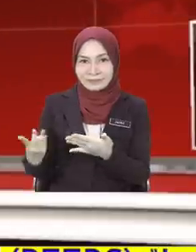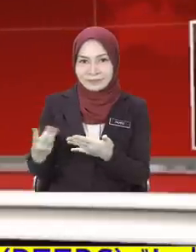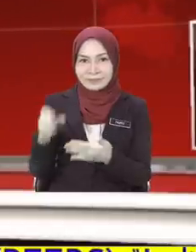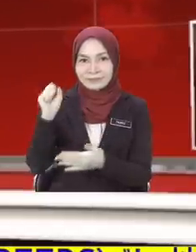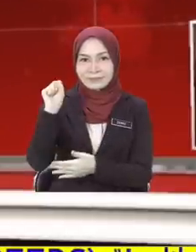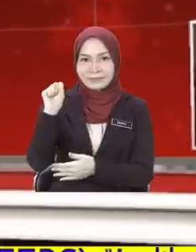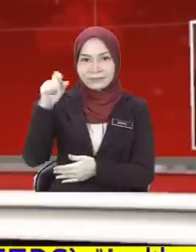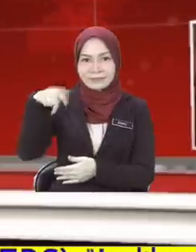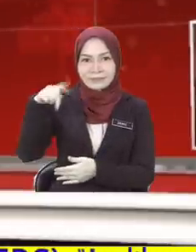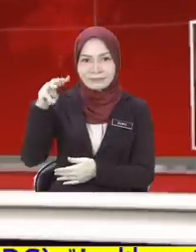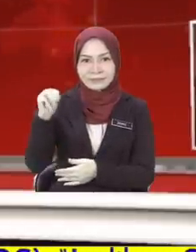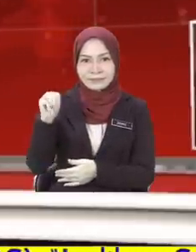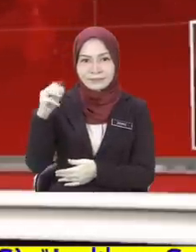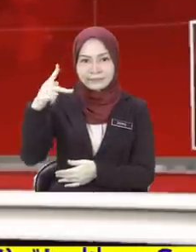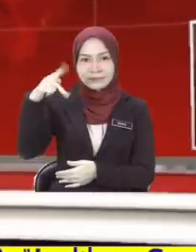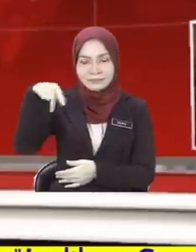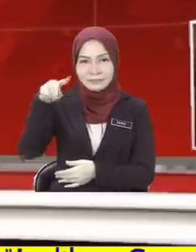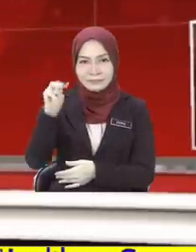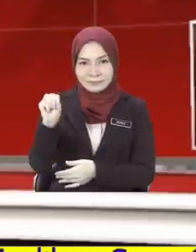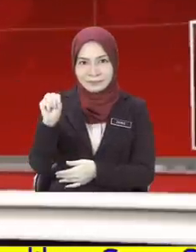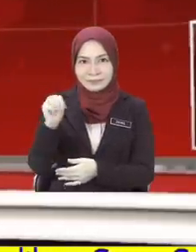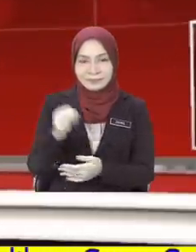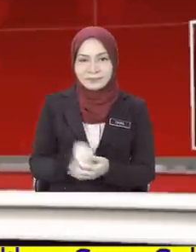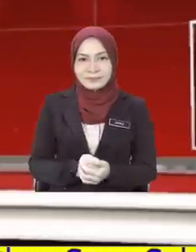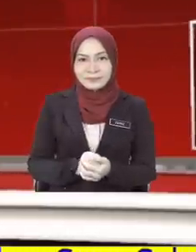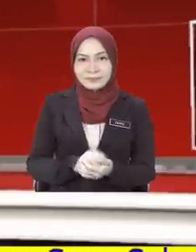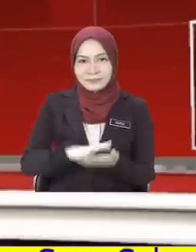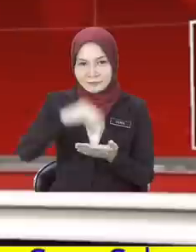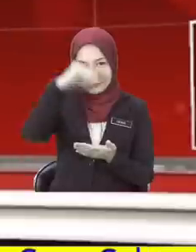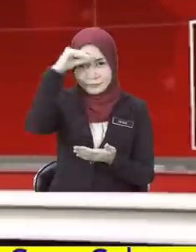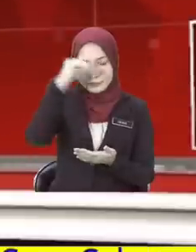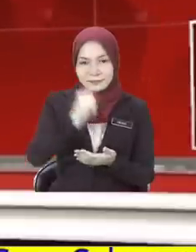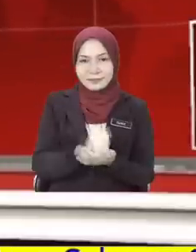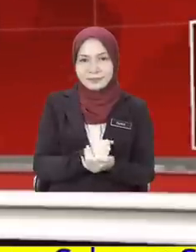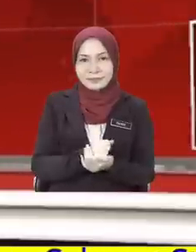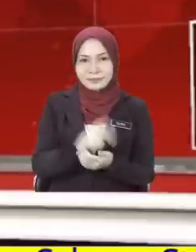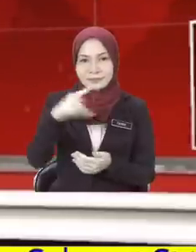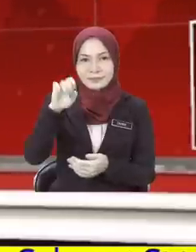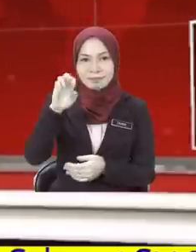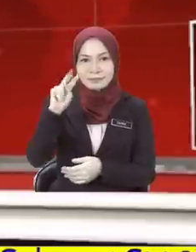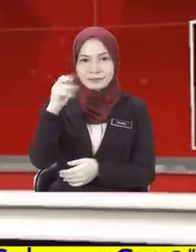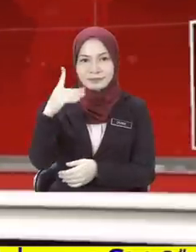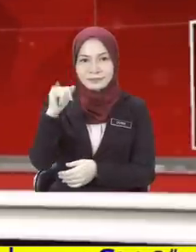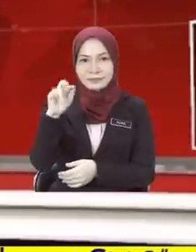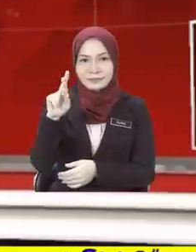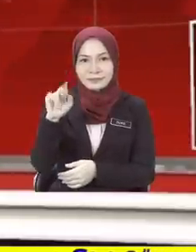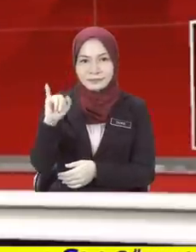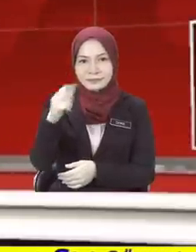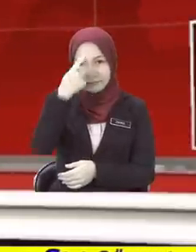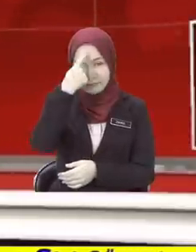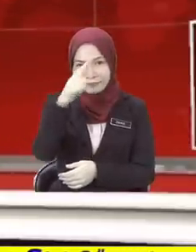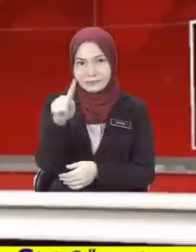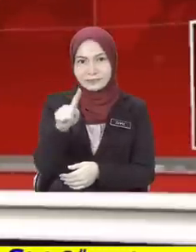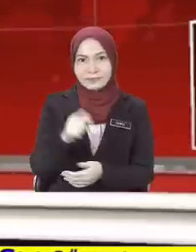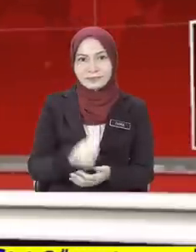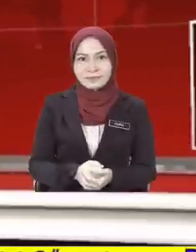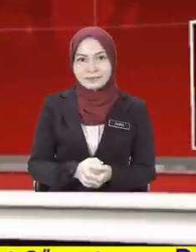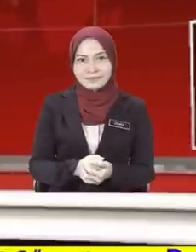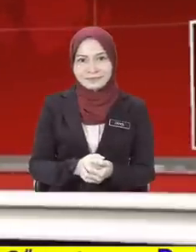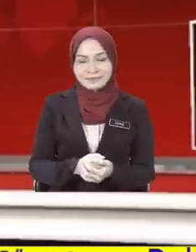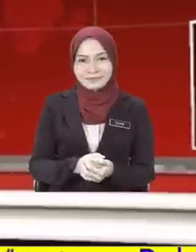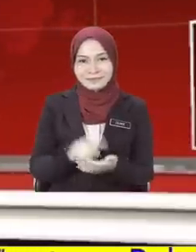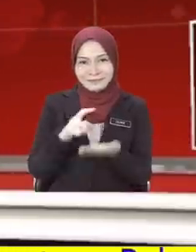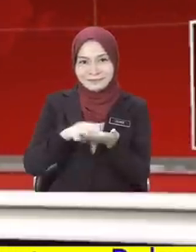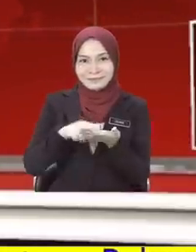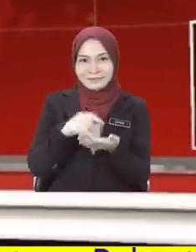spltpm ruangan pembelajaran kendiri bagi record kehadiran tuan-tuan dan tuan-tuan